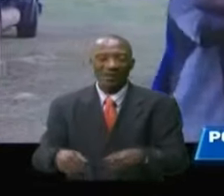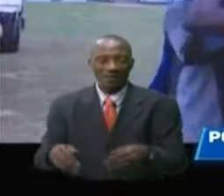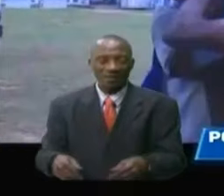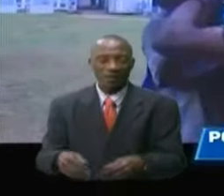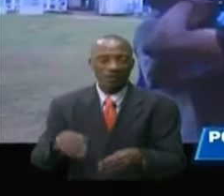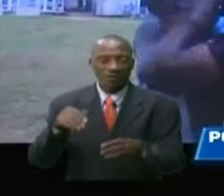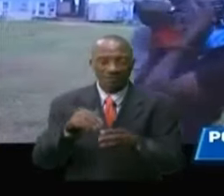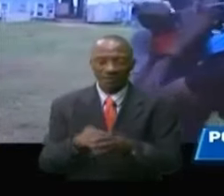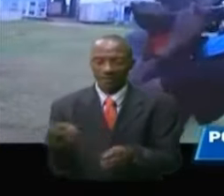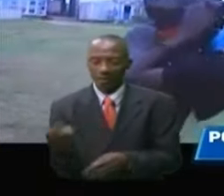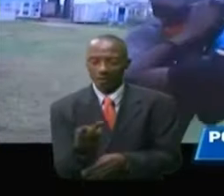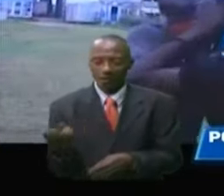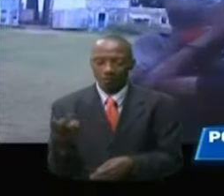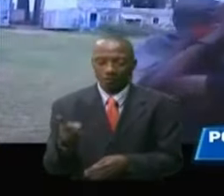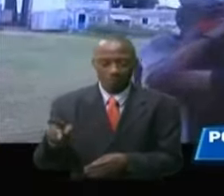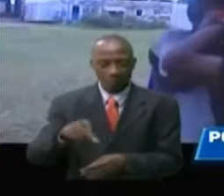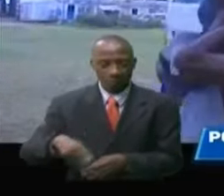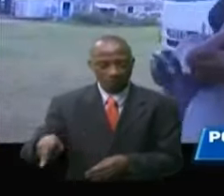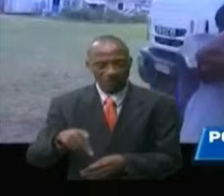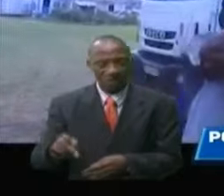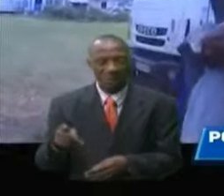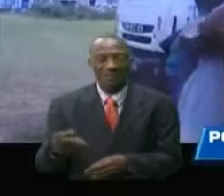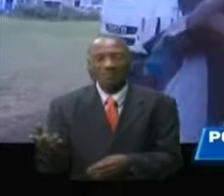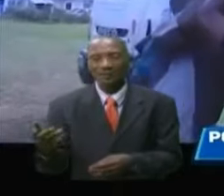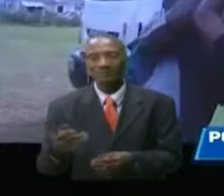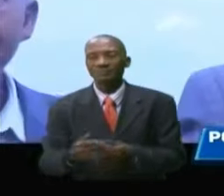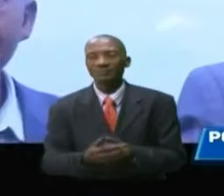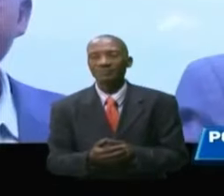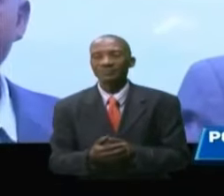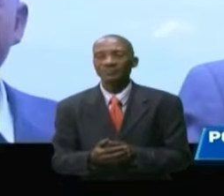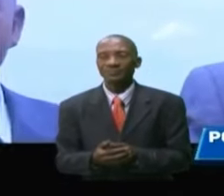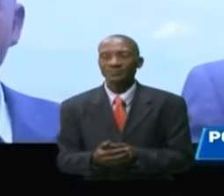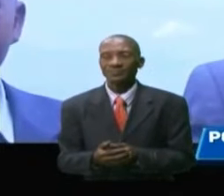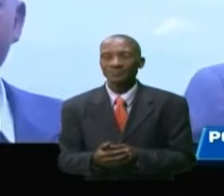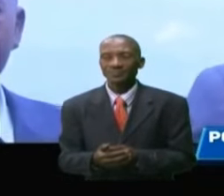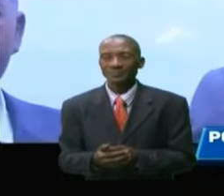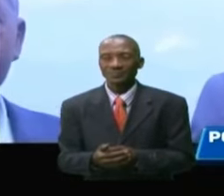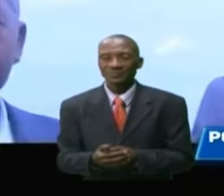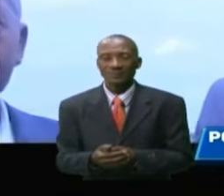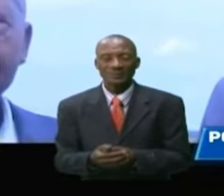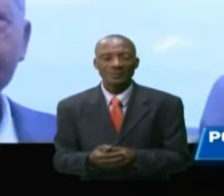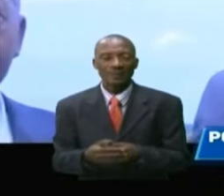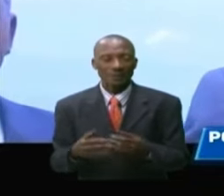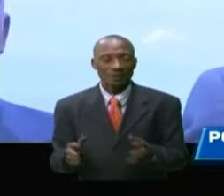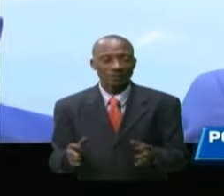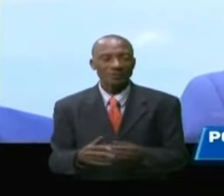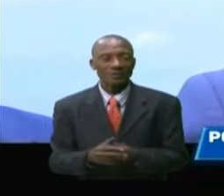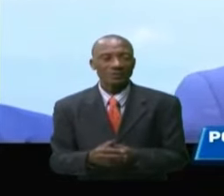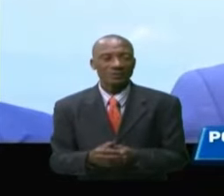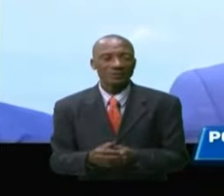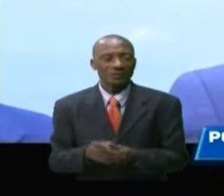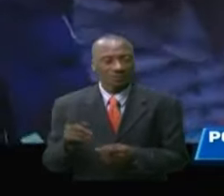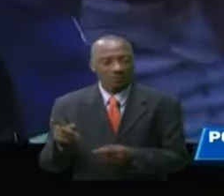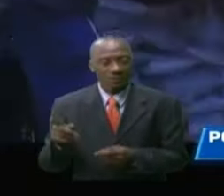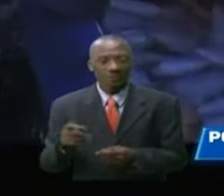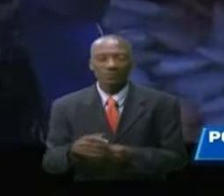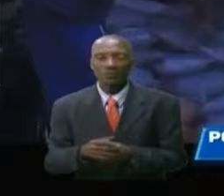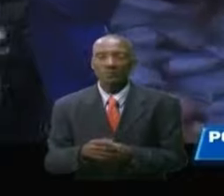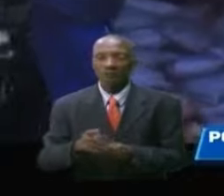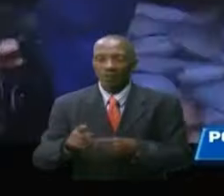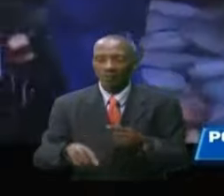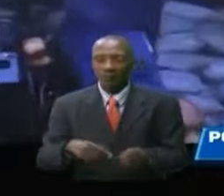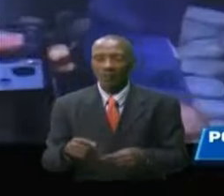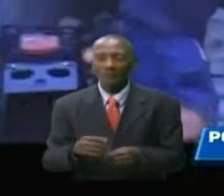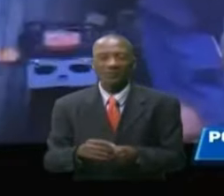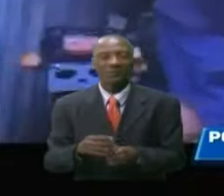programme présidentiel de l'agenda de transformation agricole. Déjà, José Ilanga a procédé à la réception de